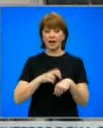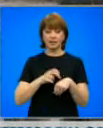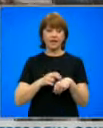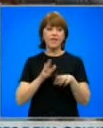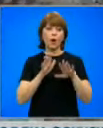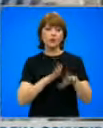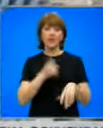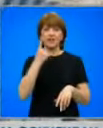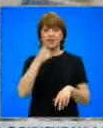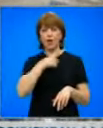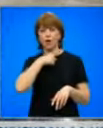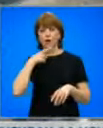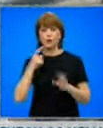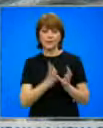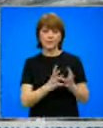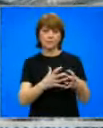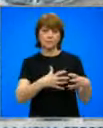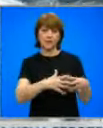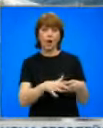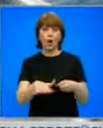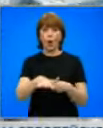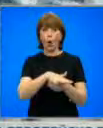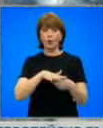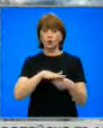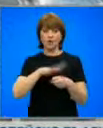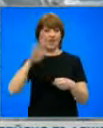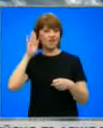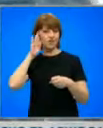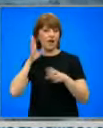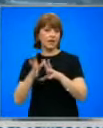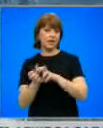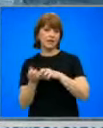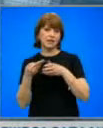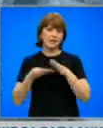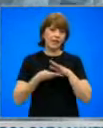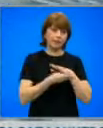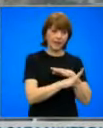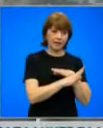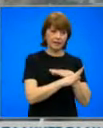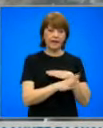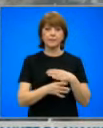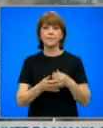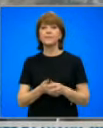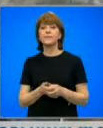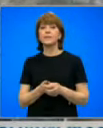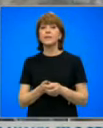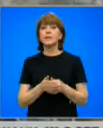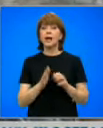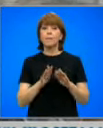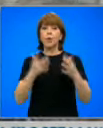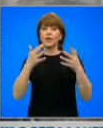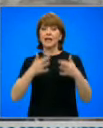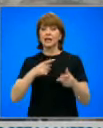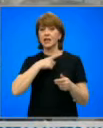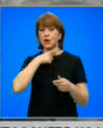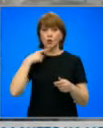руски контингент, след като основните сили са се изтеглили към беларуската граница, посочва украинската държавна компания Енергоатом. По нейни данни,